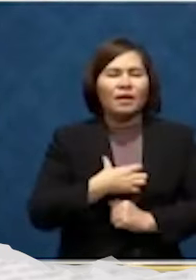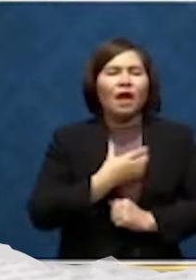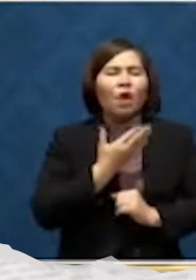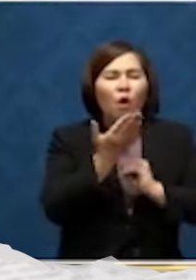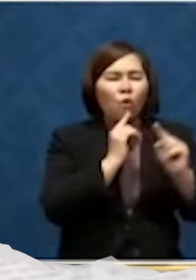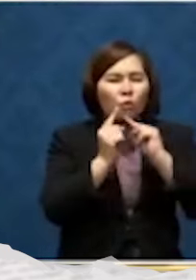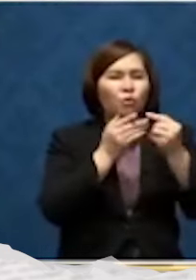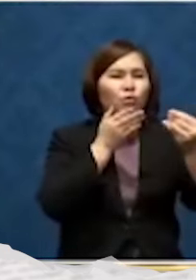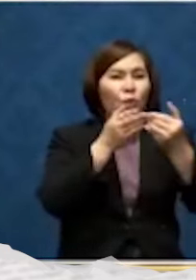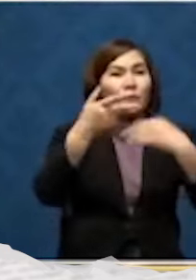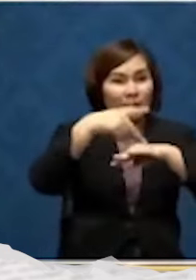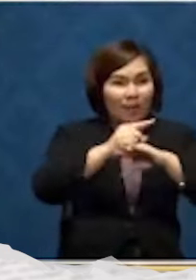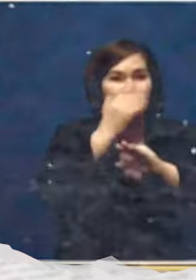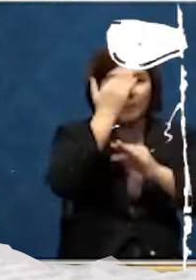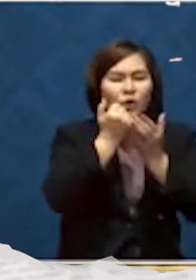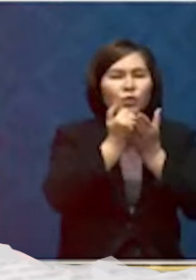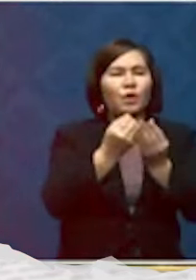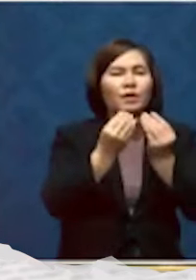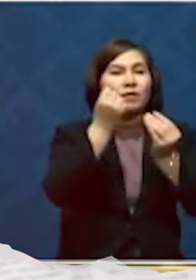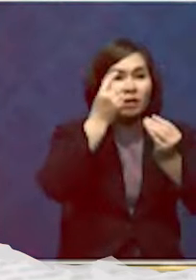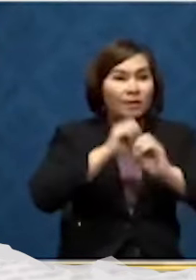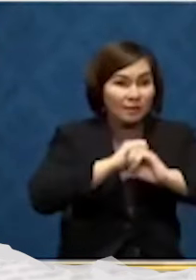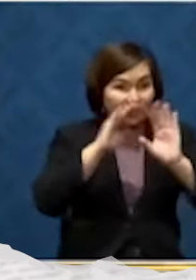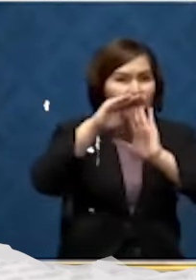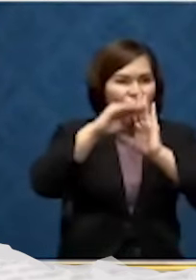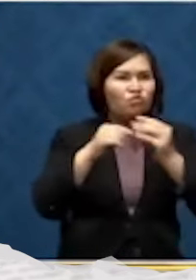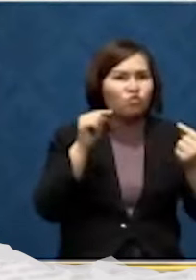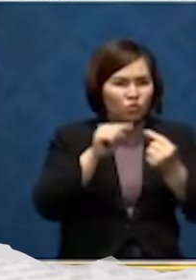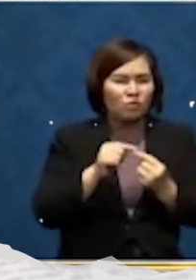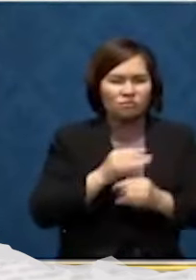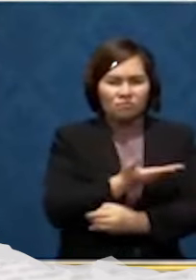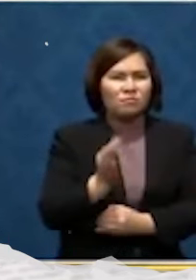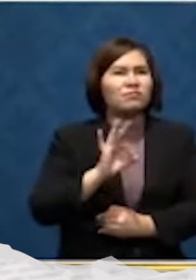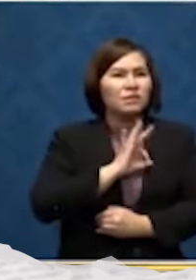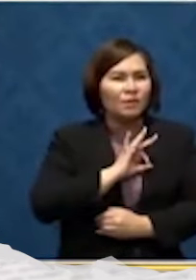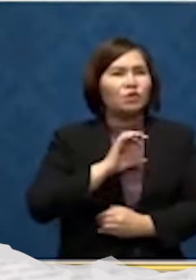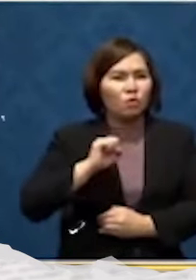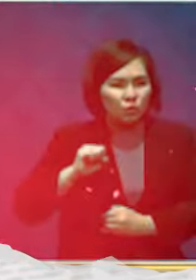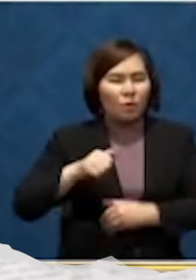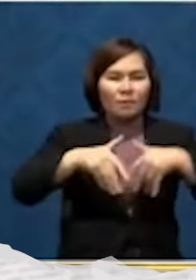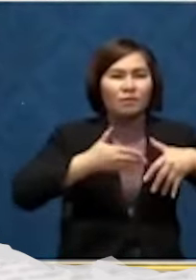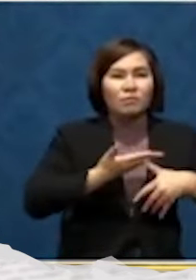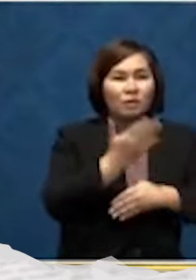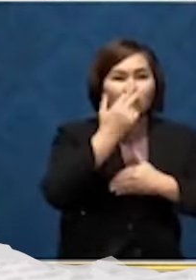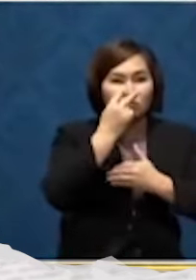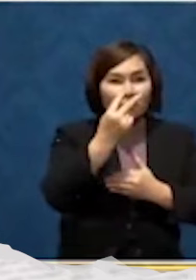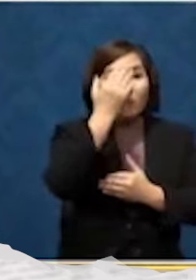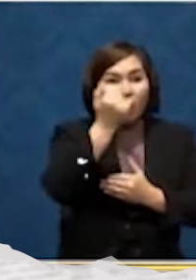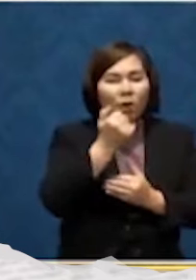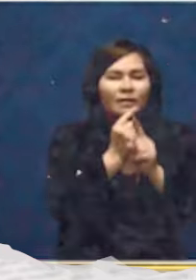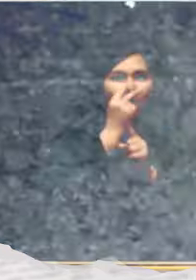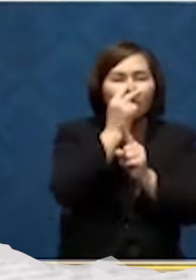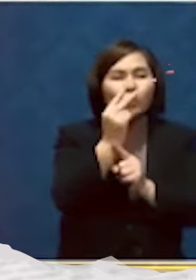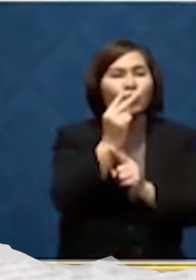ประธานครับเพื่อความชัดเจนและก็เป็นการสื่อสารความเข้าใจที่ถูกต้องต่อเพื่อนสมาชิกและต่อพี่น้องประชาชนครับที่ได้รับการติดตาม